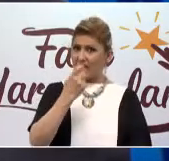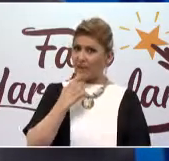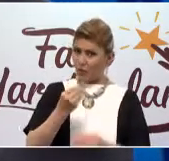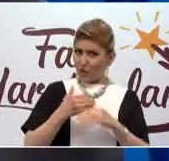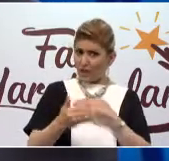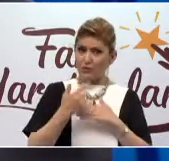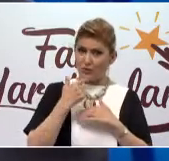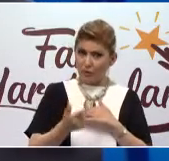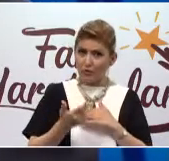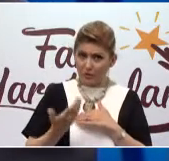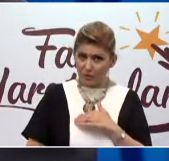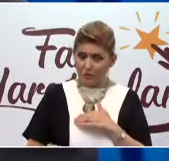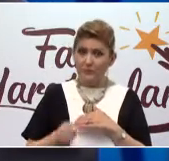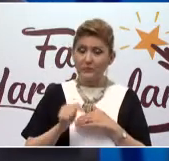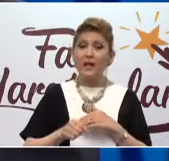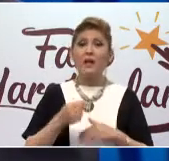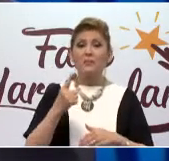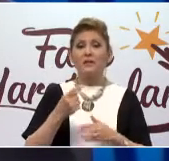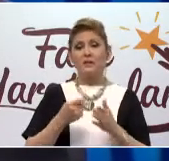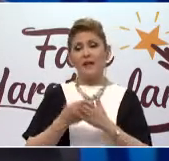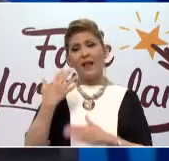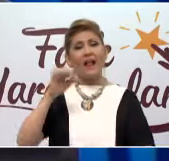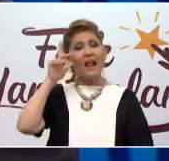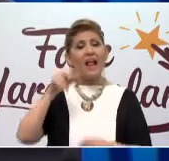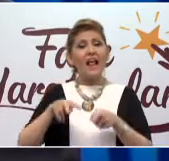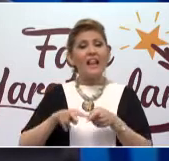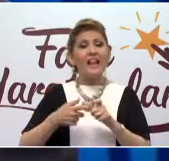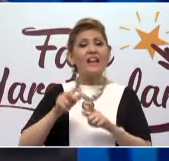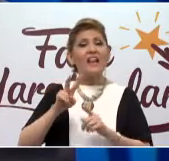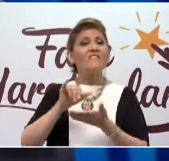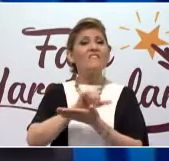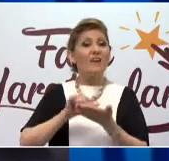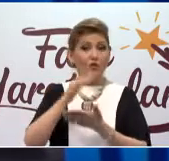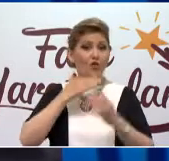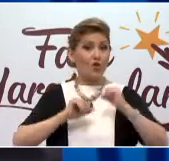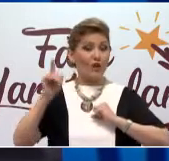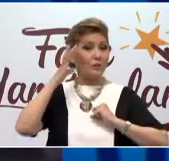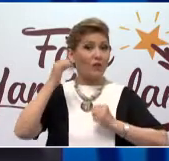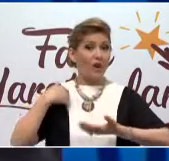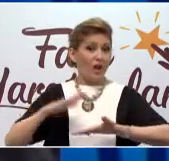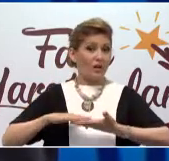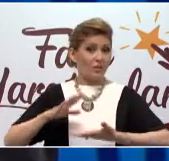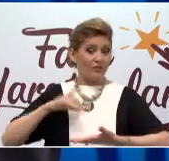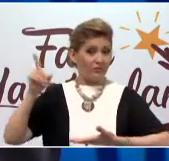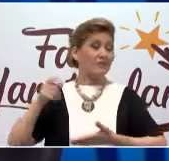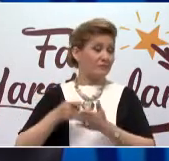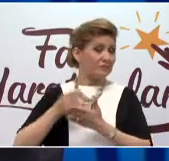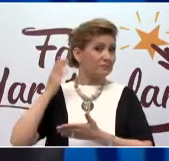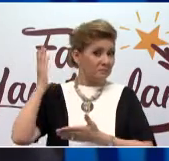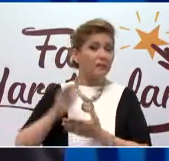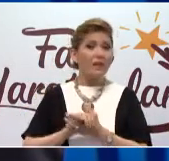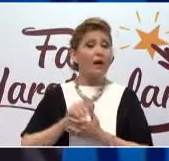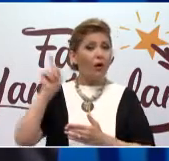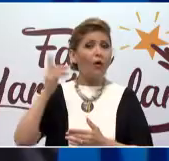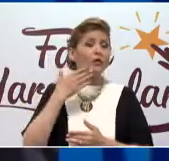deniyor. Özellikle benim de NYU'da, New York Üniversitesi'nden profesör arkadaşım var, Selçuk Şirin, buradan kulaklarını çınlatayım. O